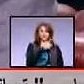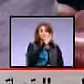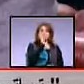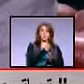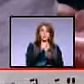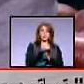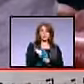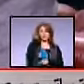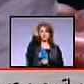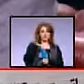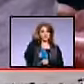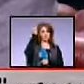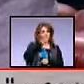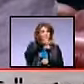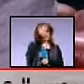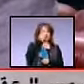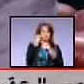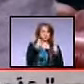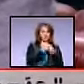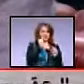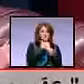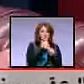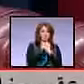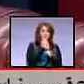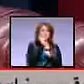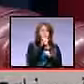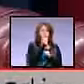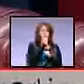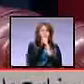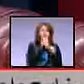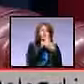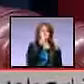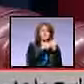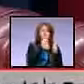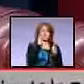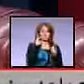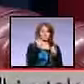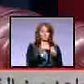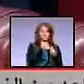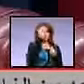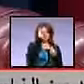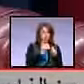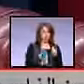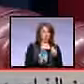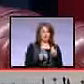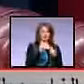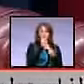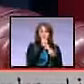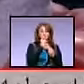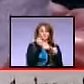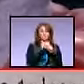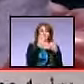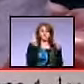طبعا, وكان معاك وجه جديد منى زكي. منى زكي طبعا جديد. منى زكي طبعا لا بس منى كانت ممثله قبلي. منى كانت عملت